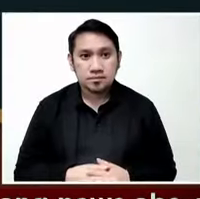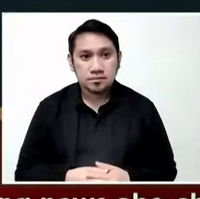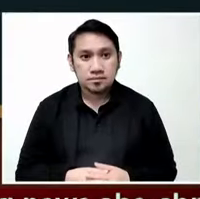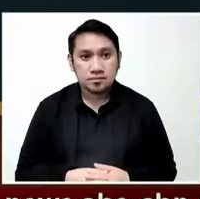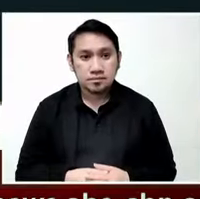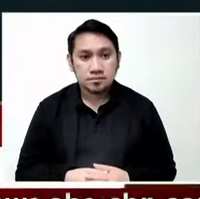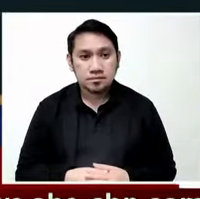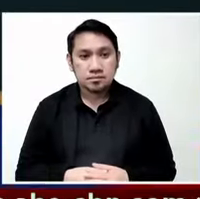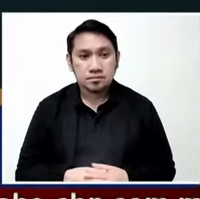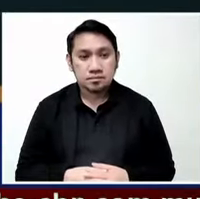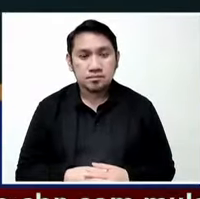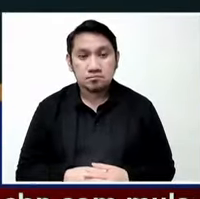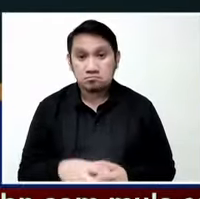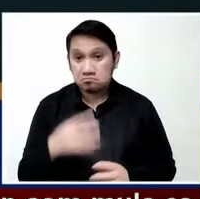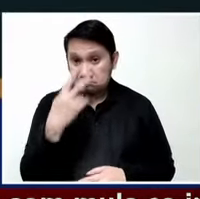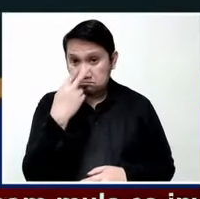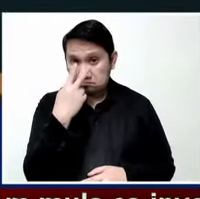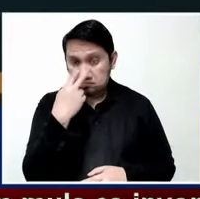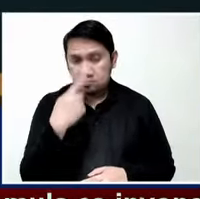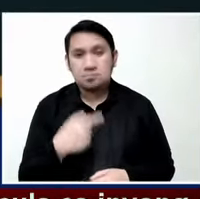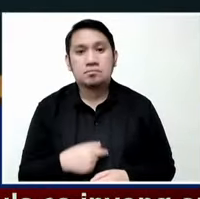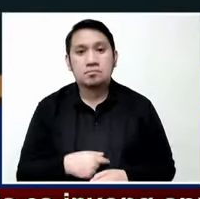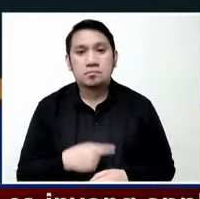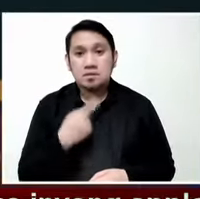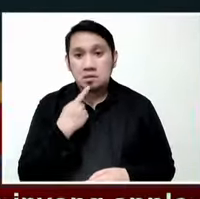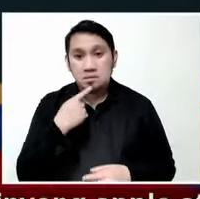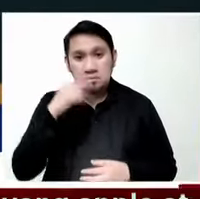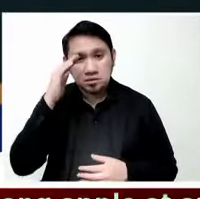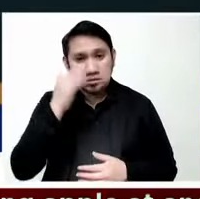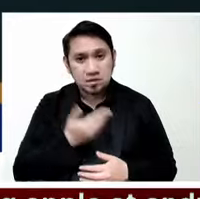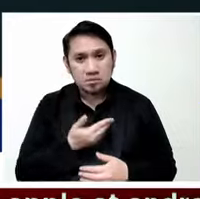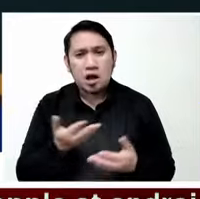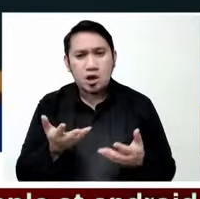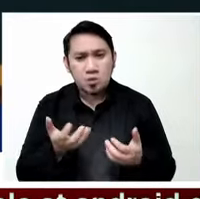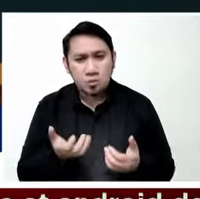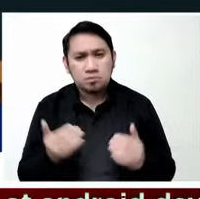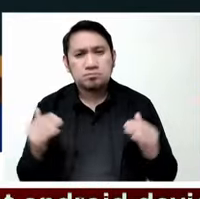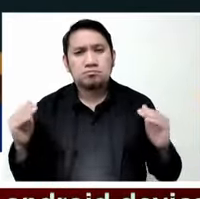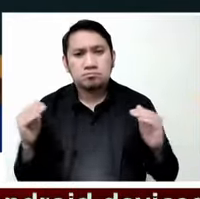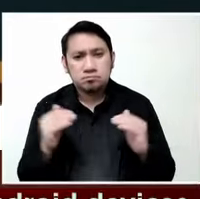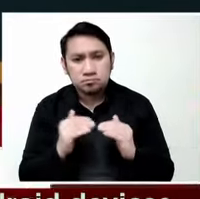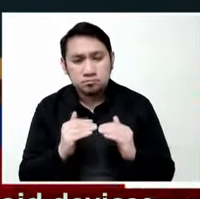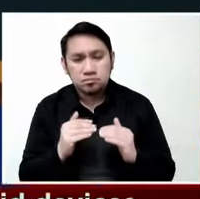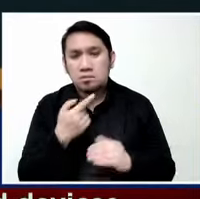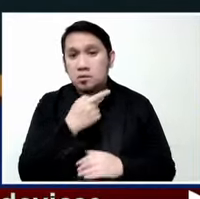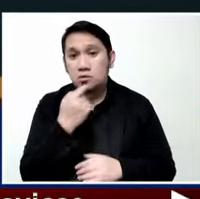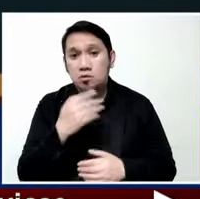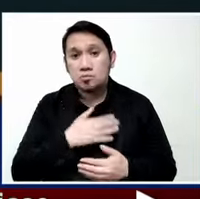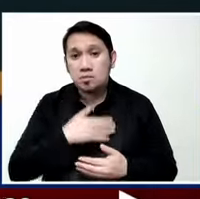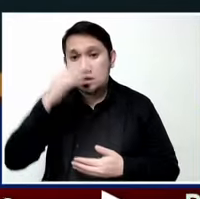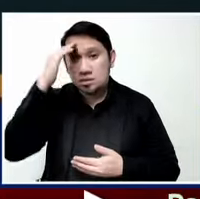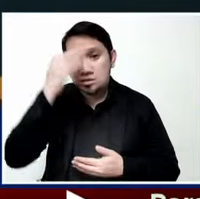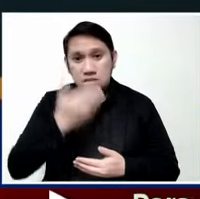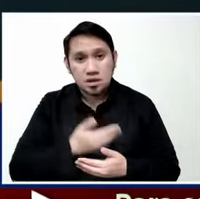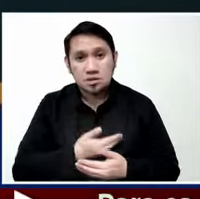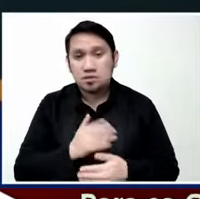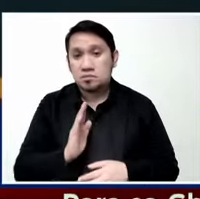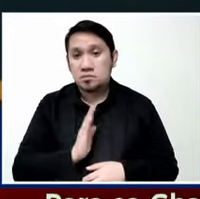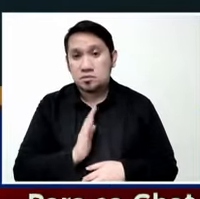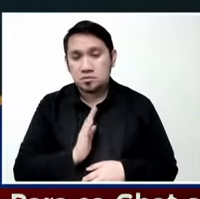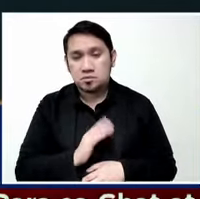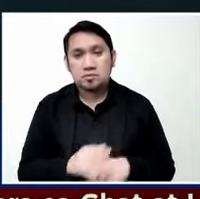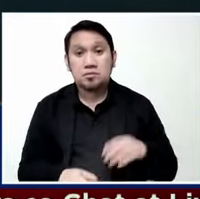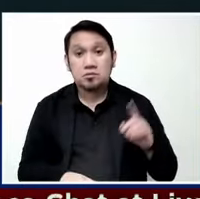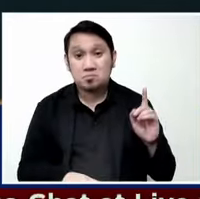Gusto ko na po mabigyan ako stage yung anak ko. Mabait po ang anak ko, totoo lang. Nagihinagpi